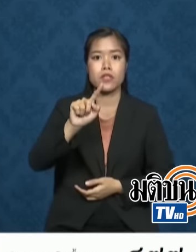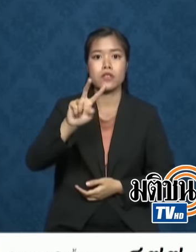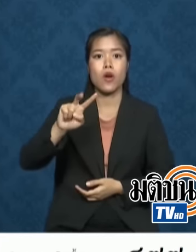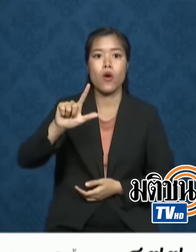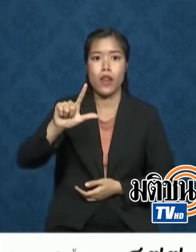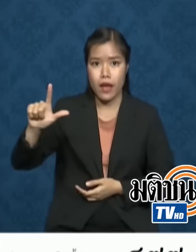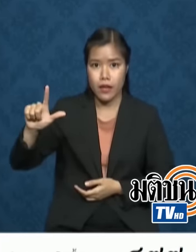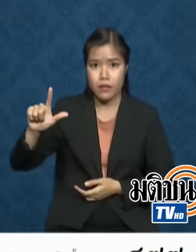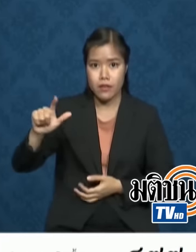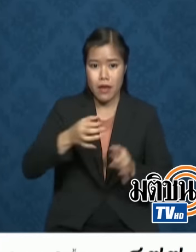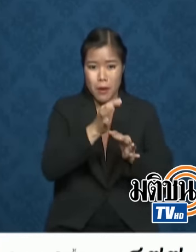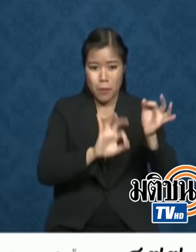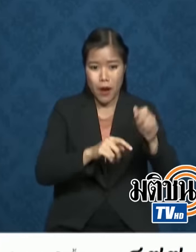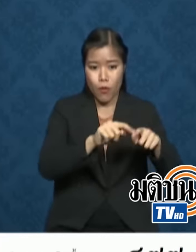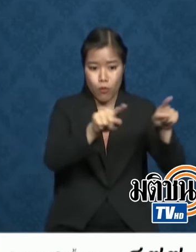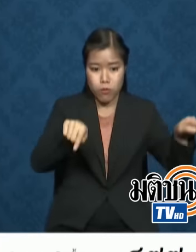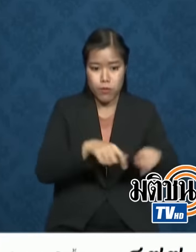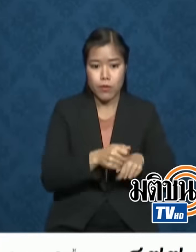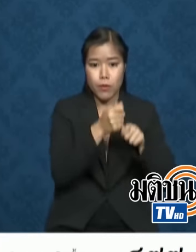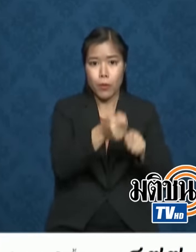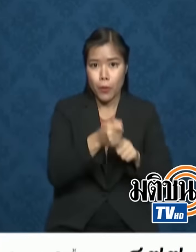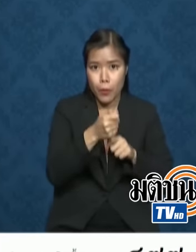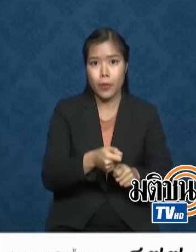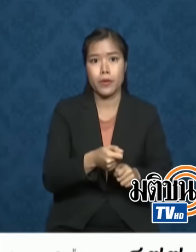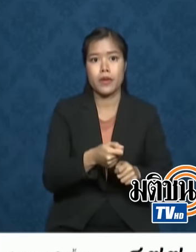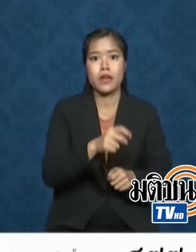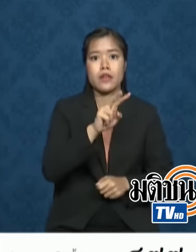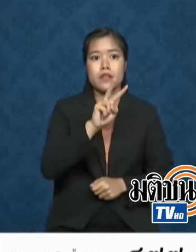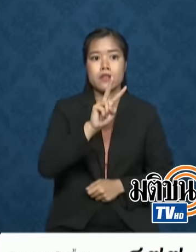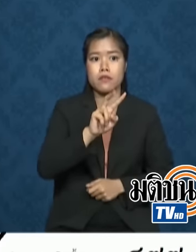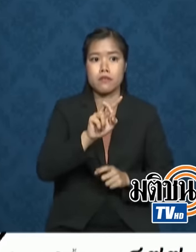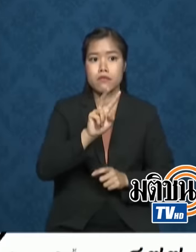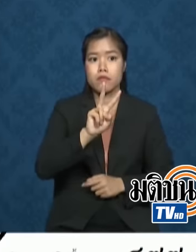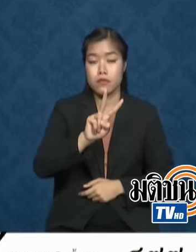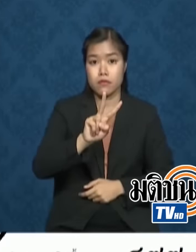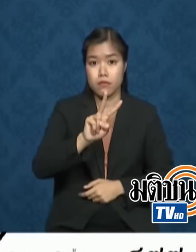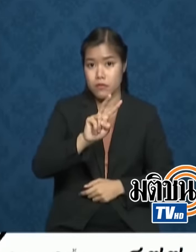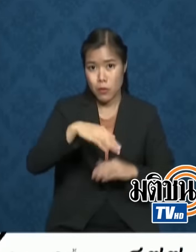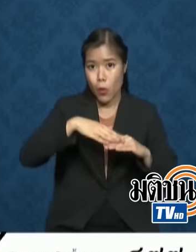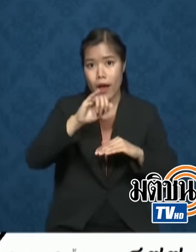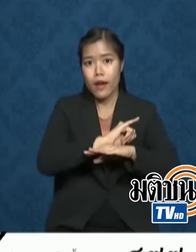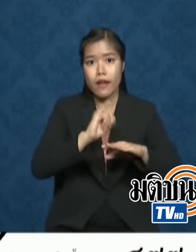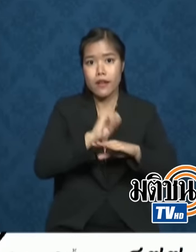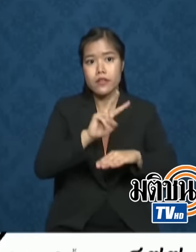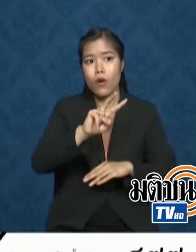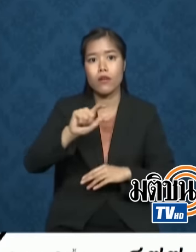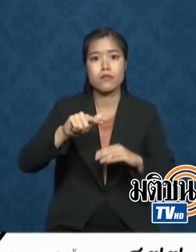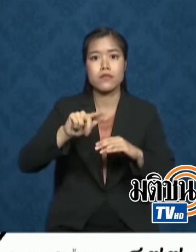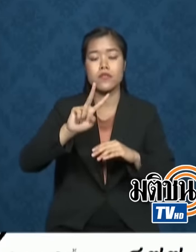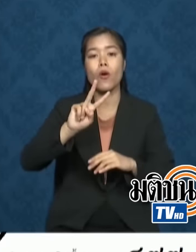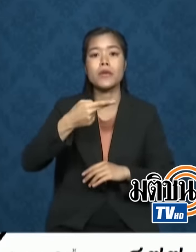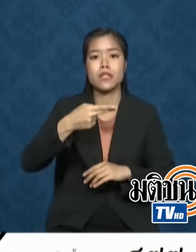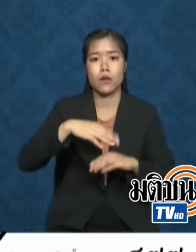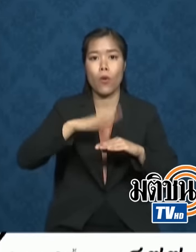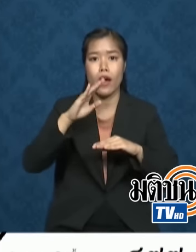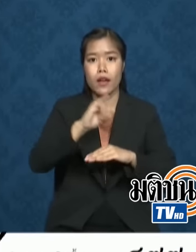ดการเผาพื้นที่การเกษตร 21,000 ไร่ผมต้องเรียนท่านประธานอย่างนี้นะครับคณะรัฐมนตรีมีเป้าหมายในปี